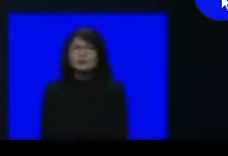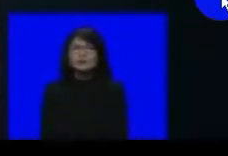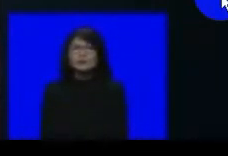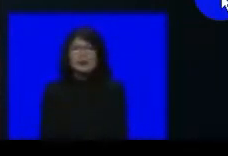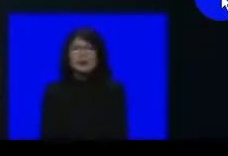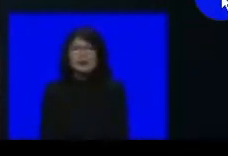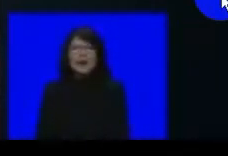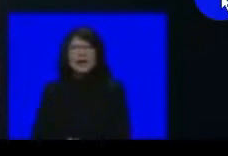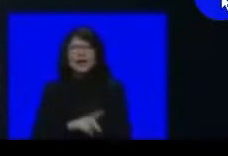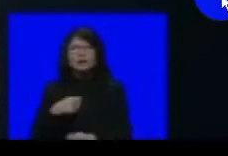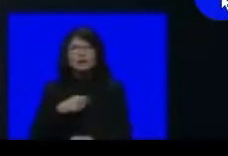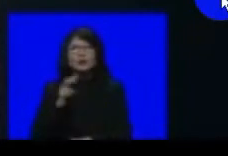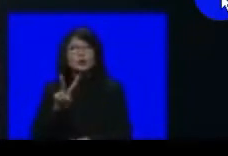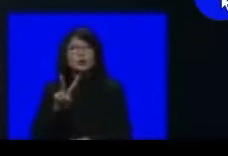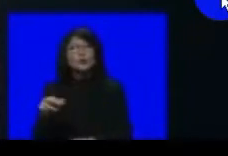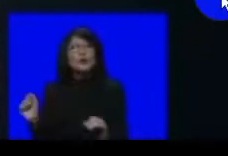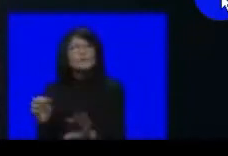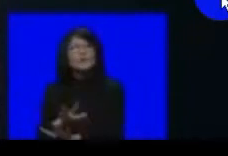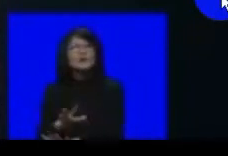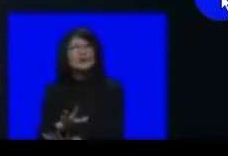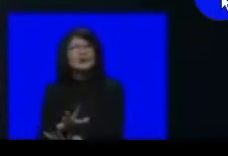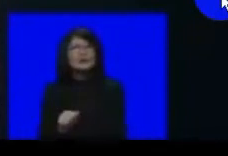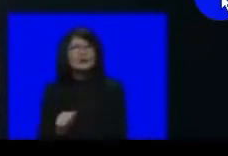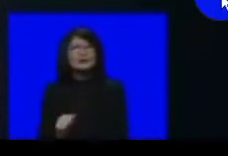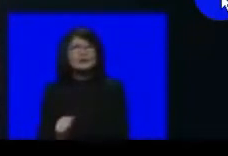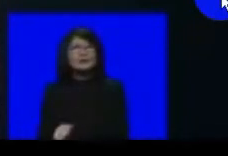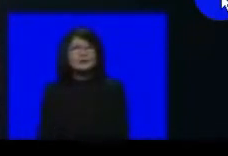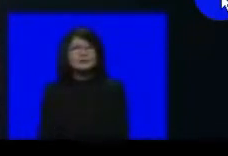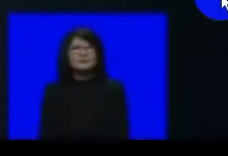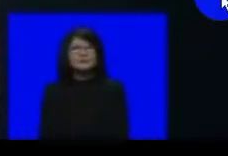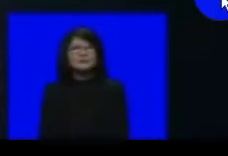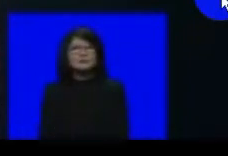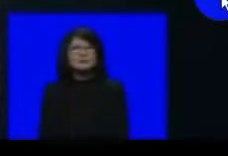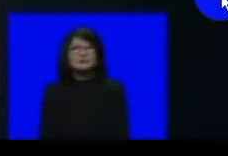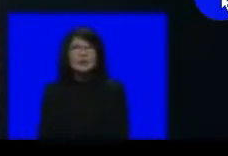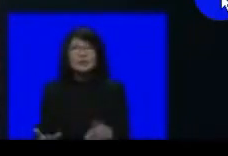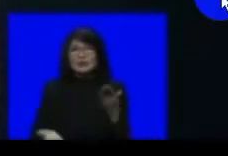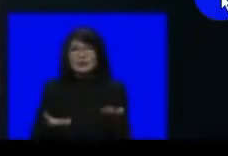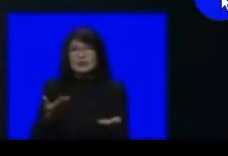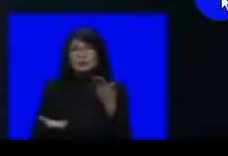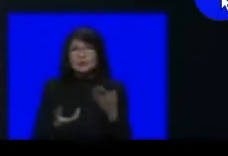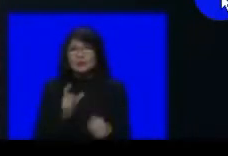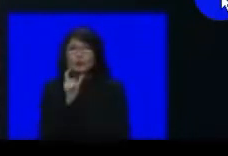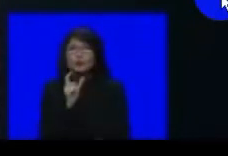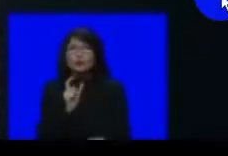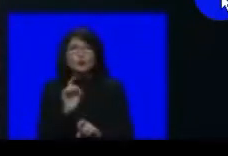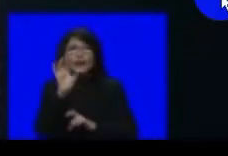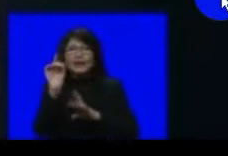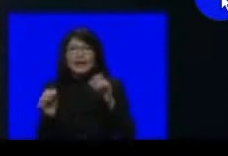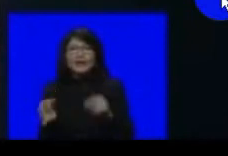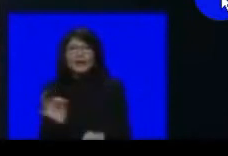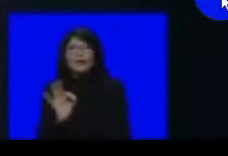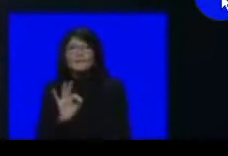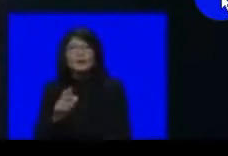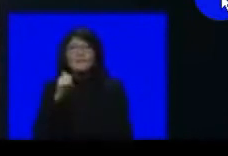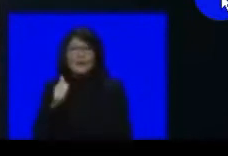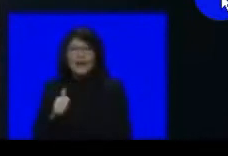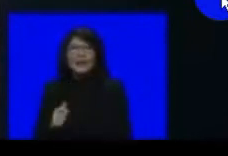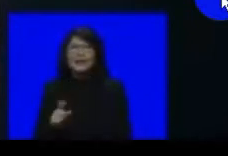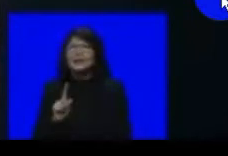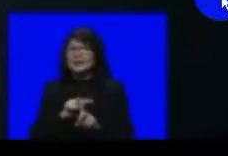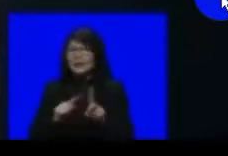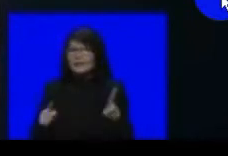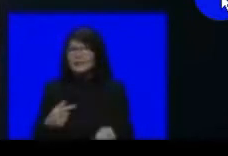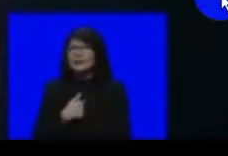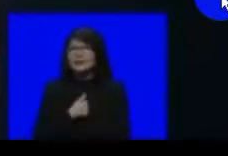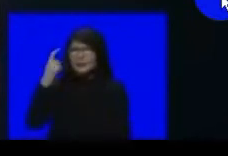Kami punya dua praktek baik bagi saya. Walaupun ini mungkin bagi yang lain mungkin belum tentu baik, tapi ini bagi saya adalah praktek yang